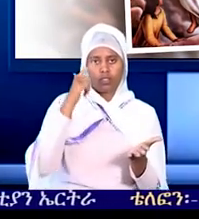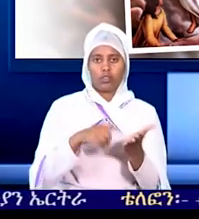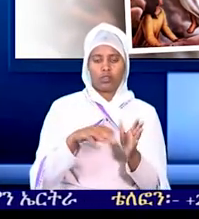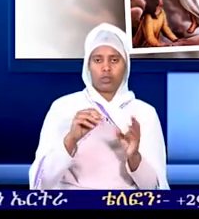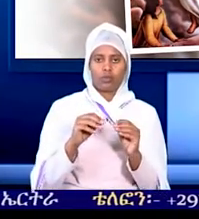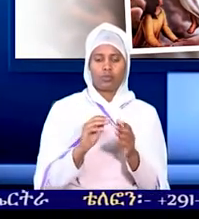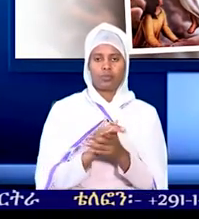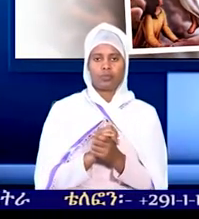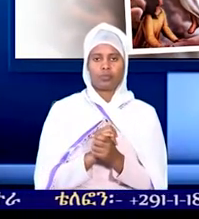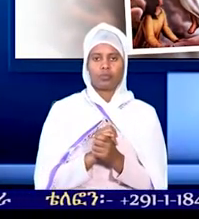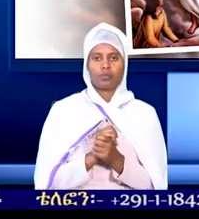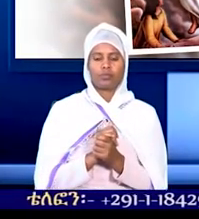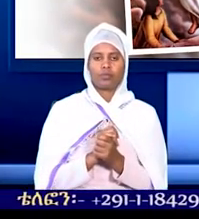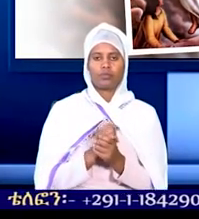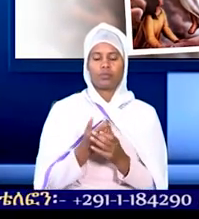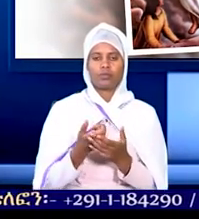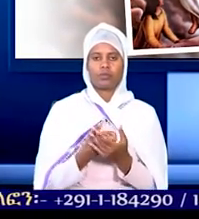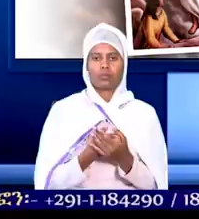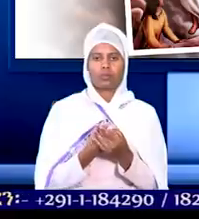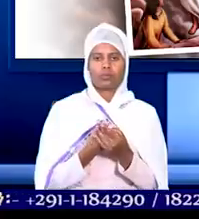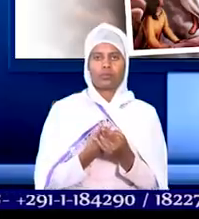ገለ ድማ ሓዲግ መዲ ኮይኖም ዝተረፉ ኣለዉ።